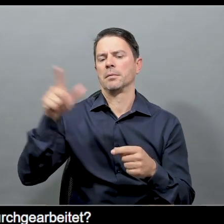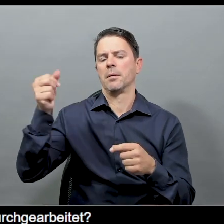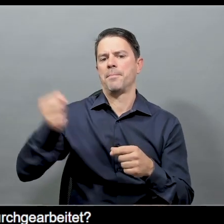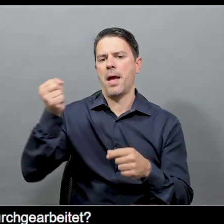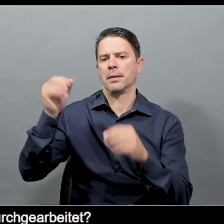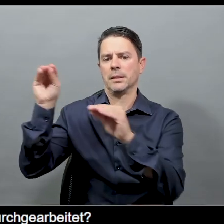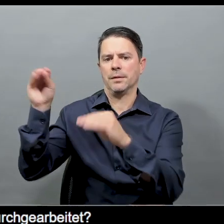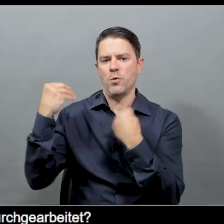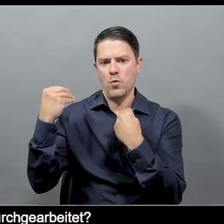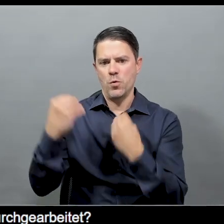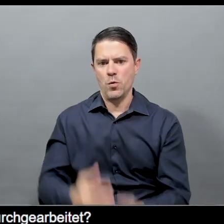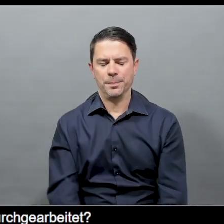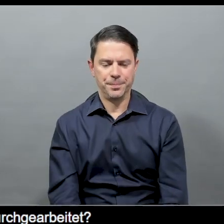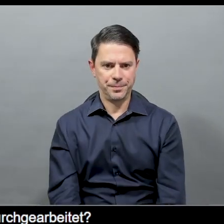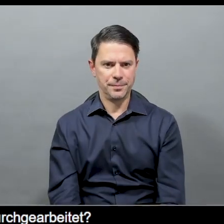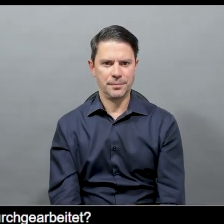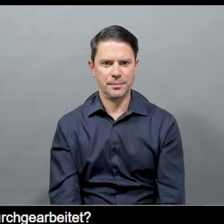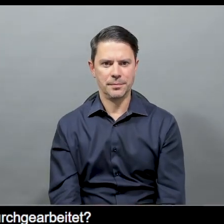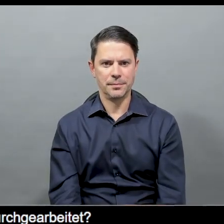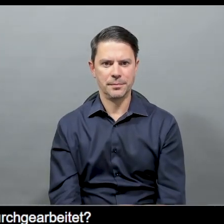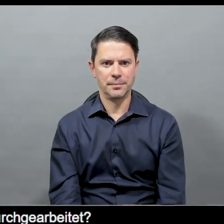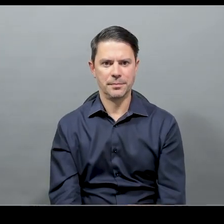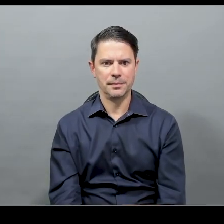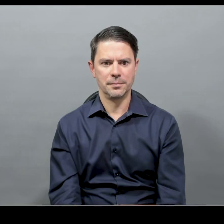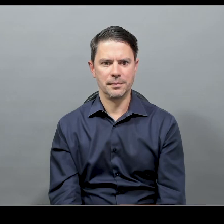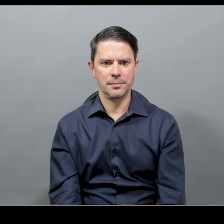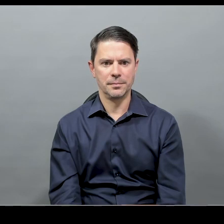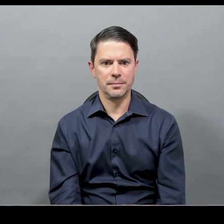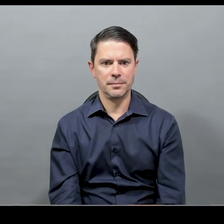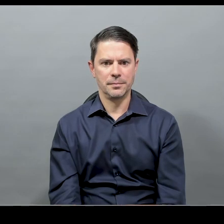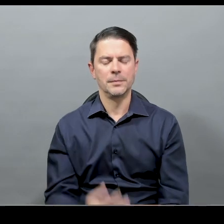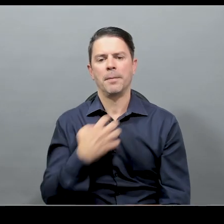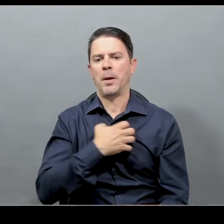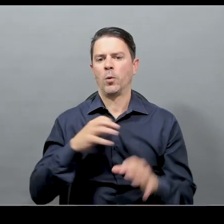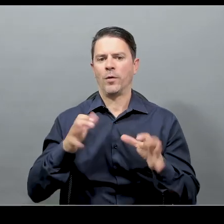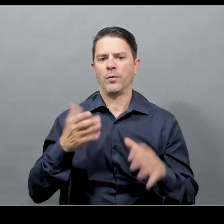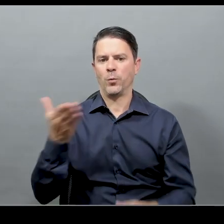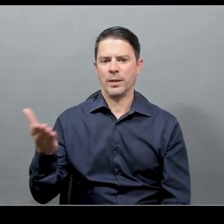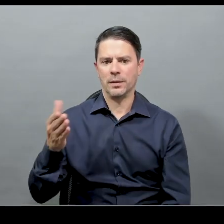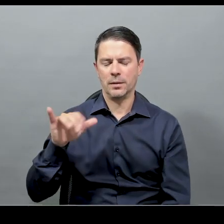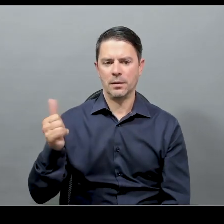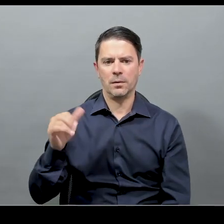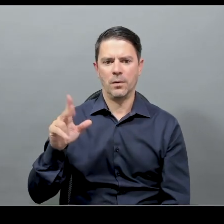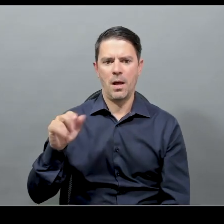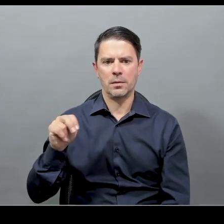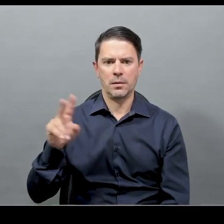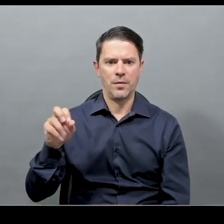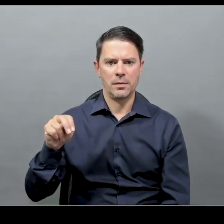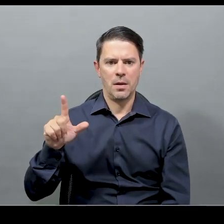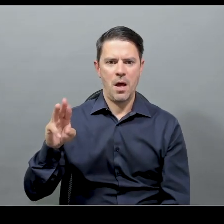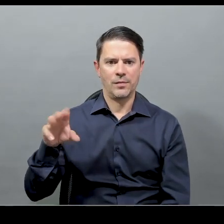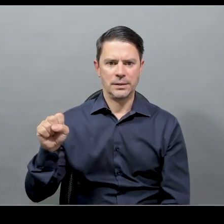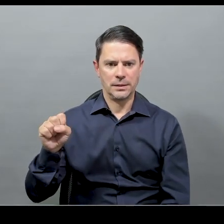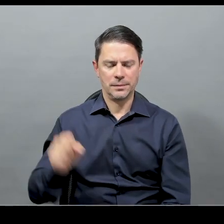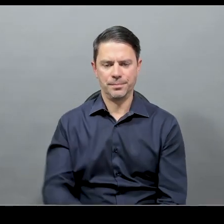Julian von Löwes vom Bayerischen Rundfunk. Ich hätte noch eine Frage zum Entlastungspaket vor der Bund-Länder-Konferenz morgen. Sie haben jetzt heute